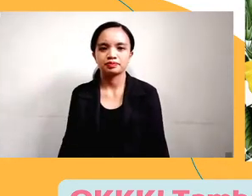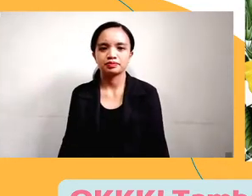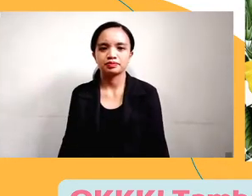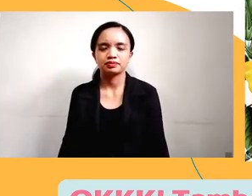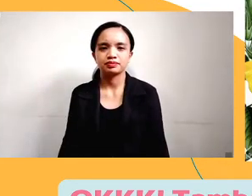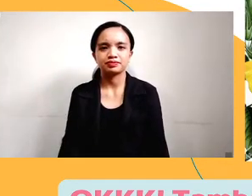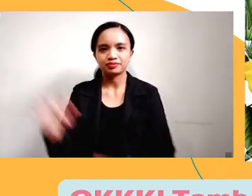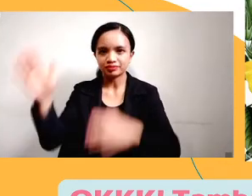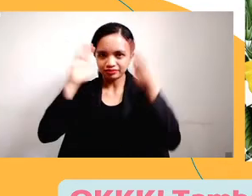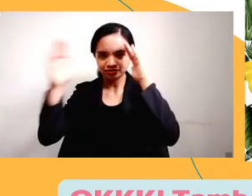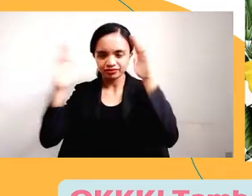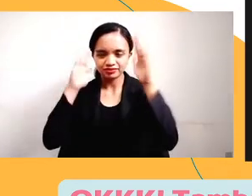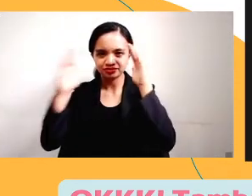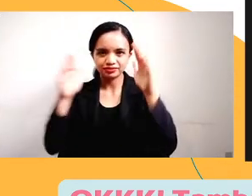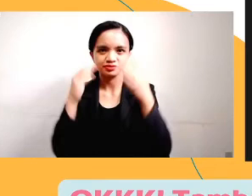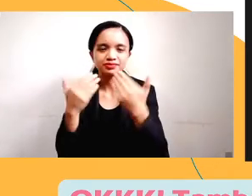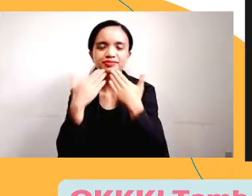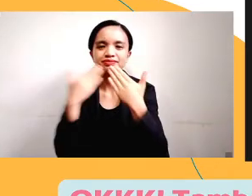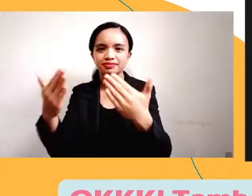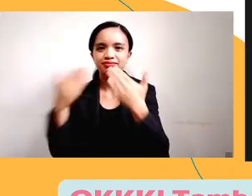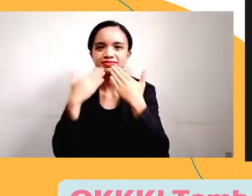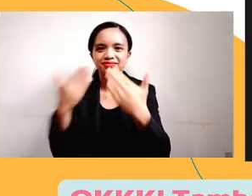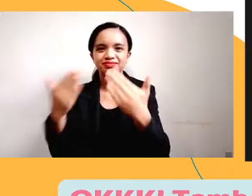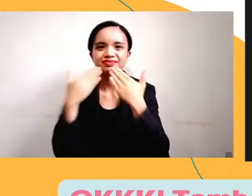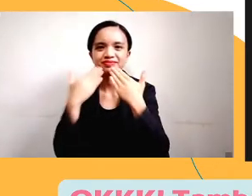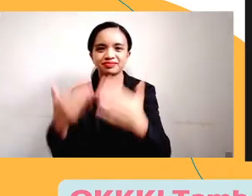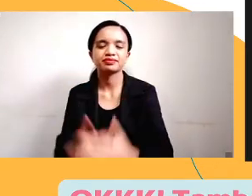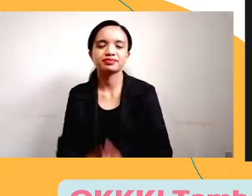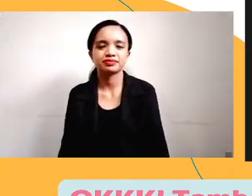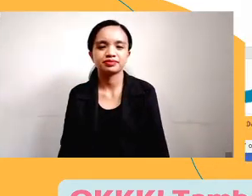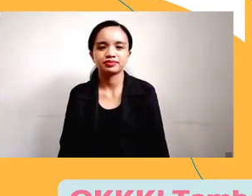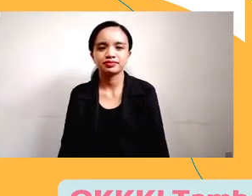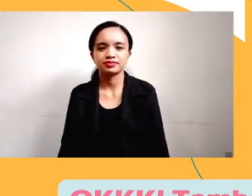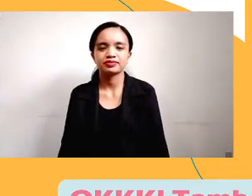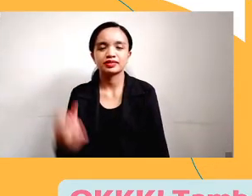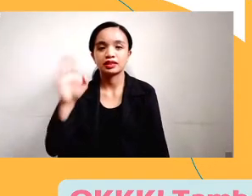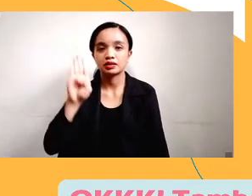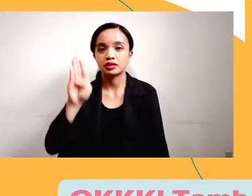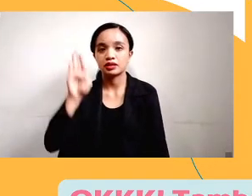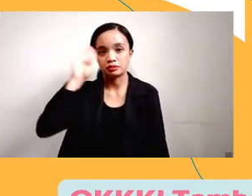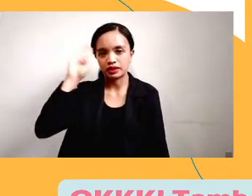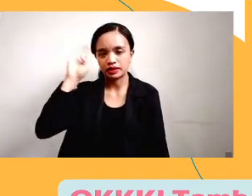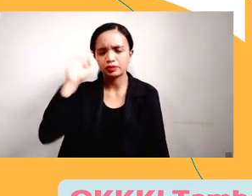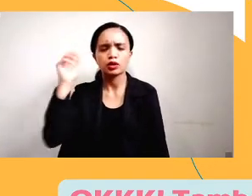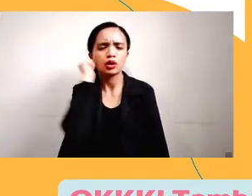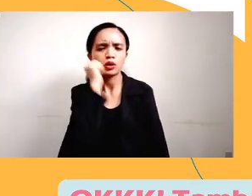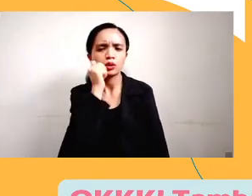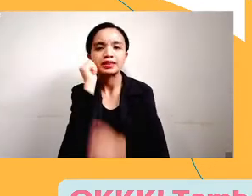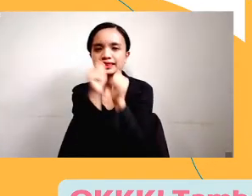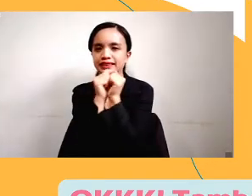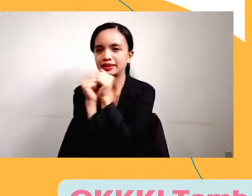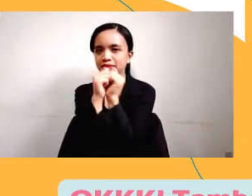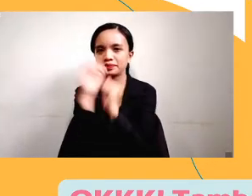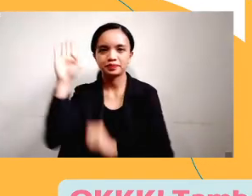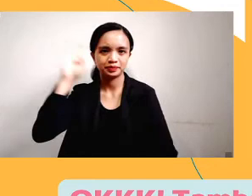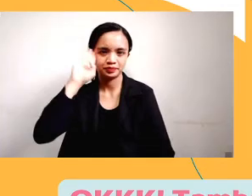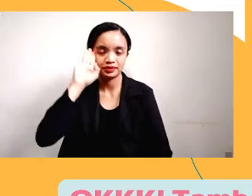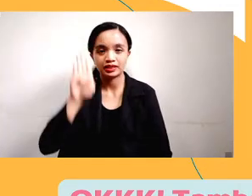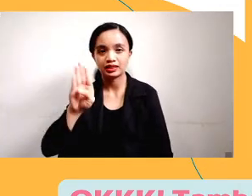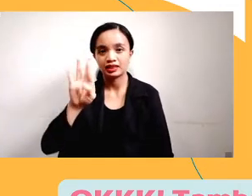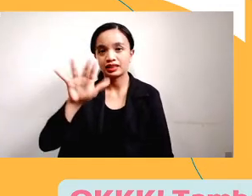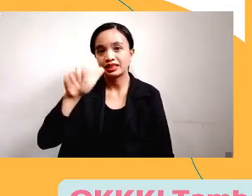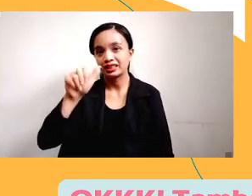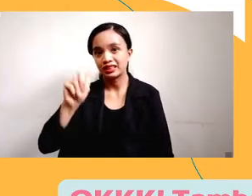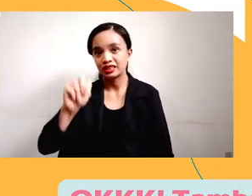Ay, maraming salamat po kay Kuya Brian. So lagi nating kasama si Kuya Brian mula episode 1 pa